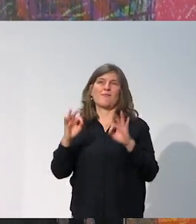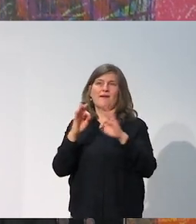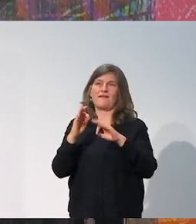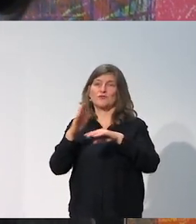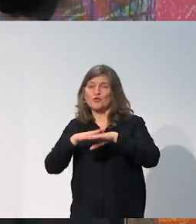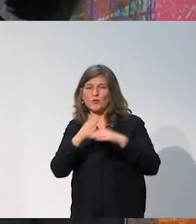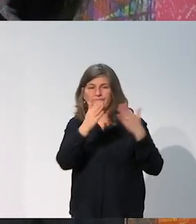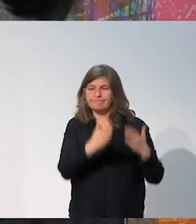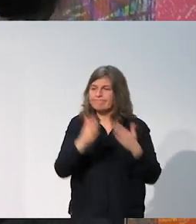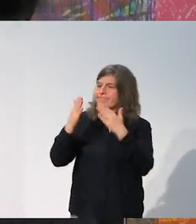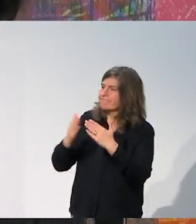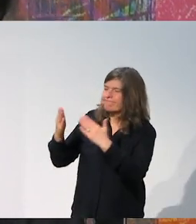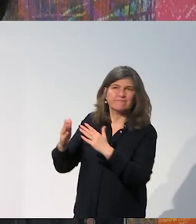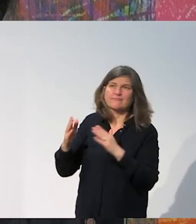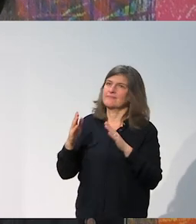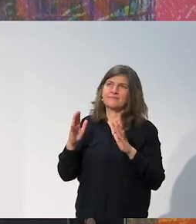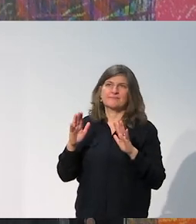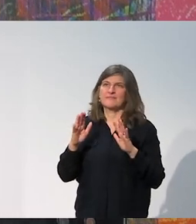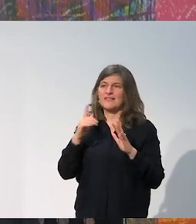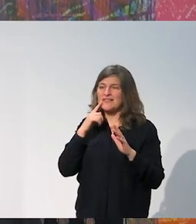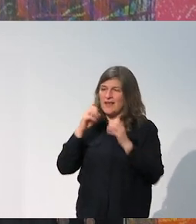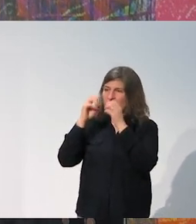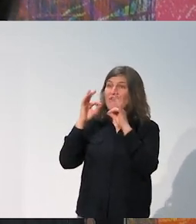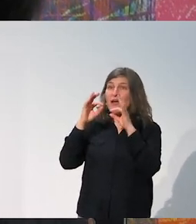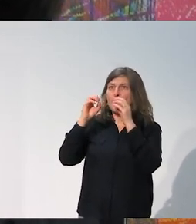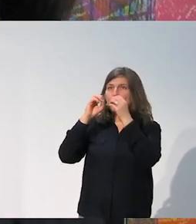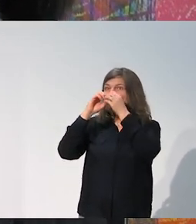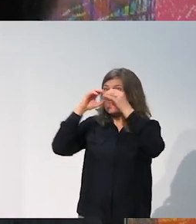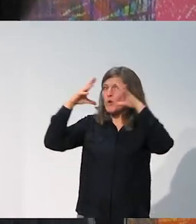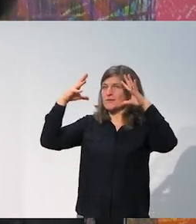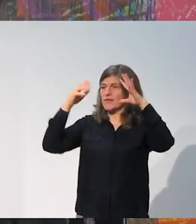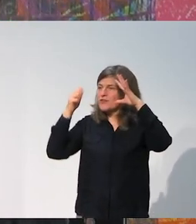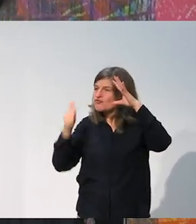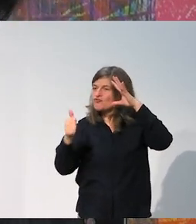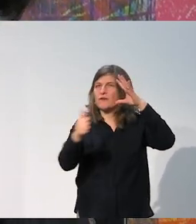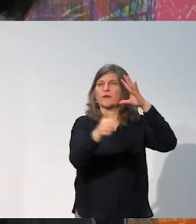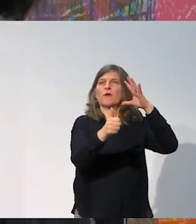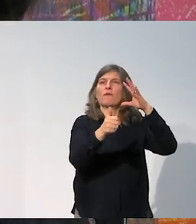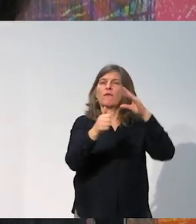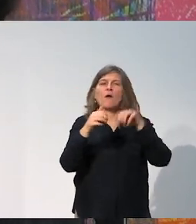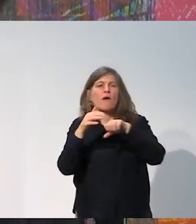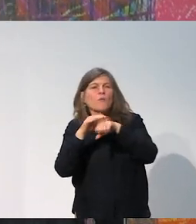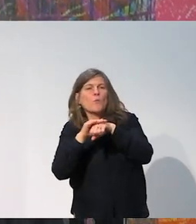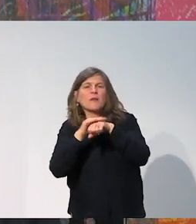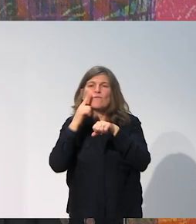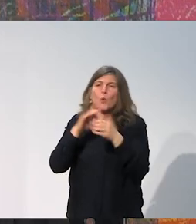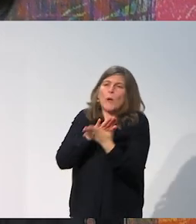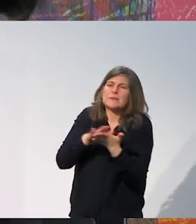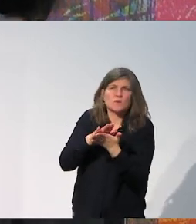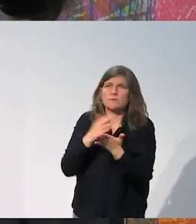soit et qui nous fait approcher la pensée de tout le monde et non pas excuser, parce que ça n'est pas le propos